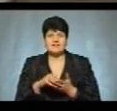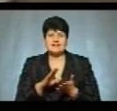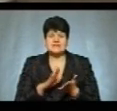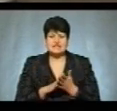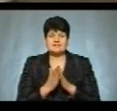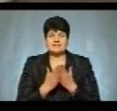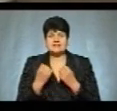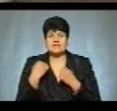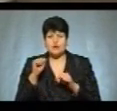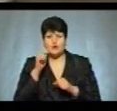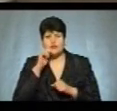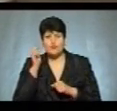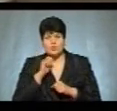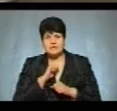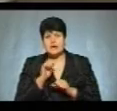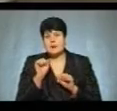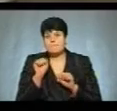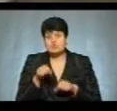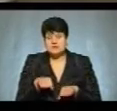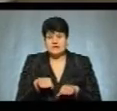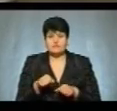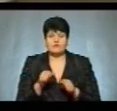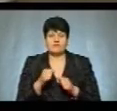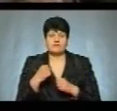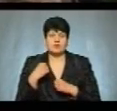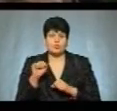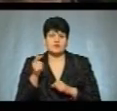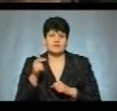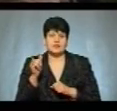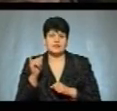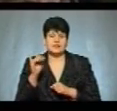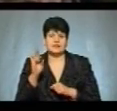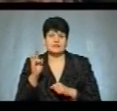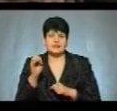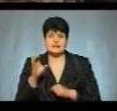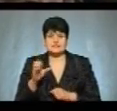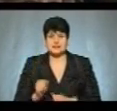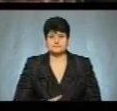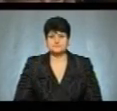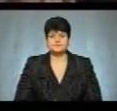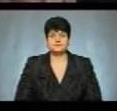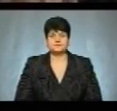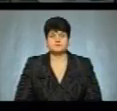в книзі рекордів України і, можливо, в книзі рекордів Гіннеса. Ірина Терлюк, Юрій Багрій. Новини.